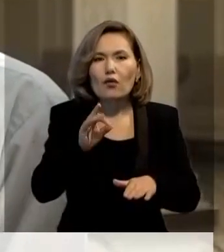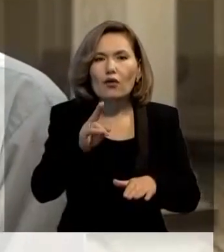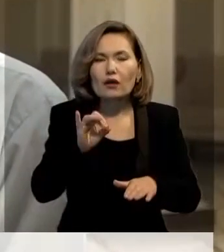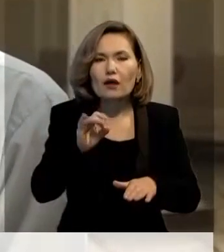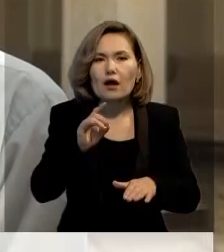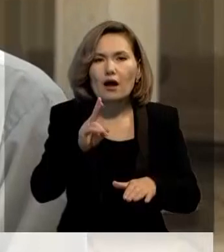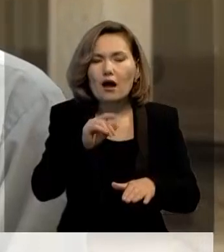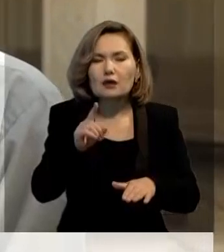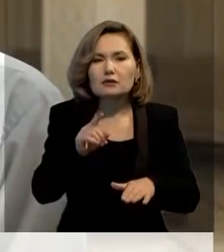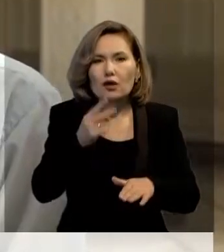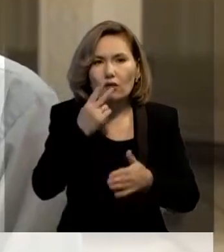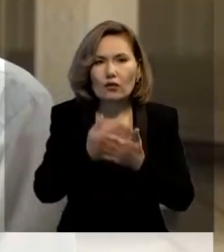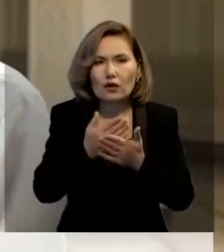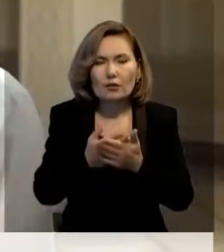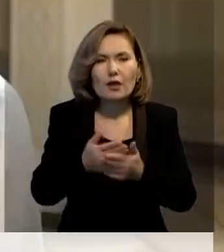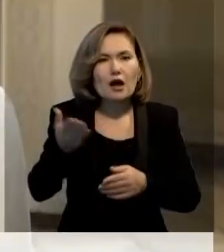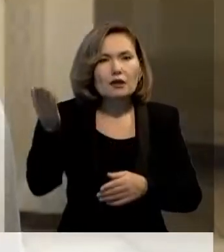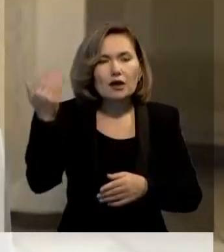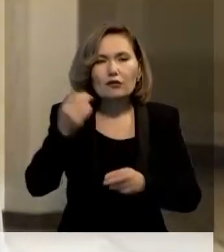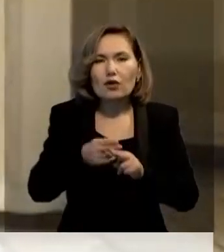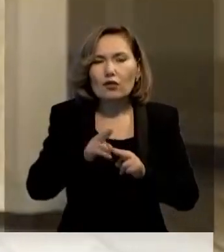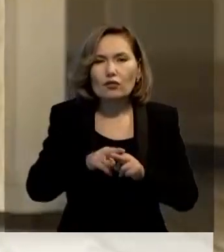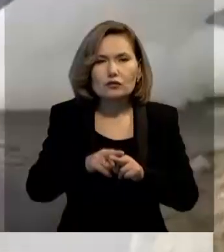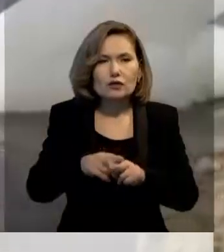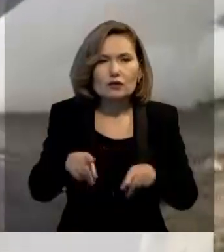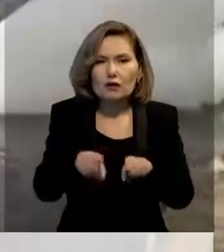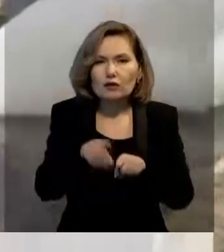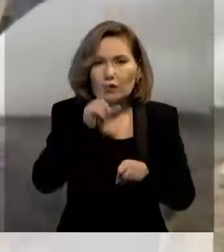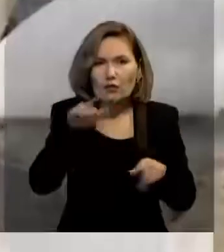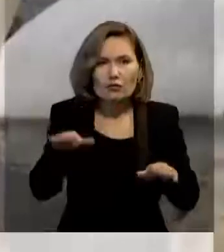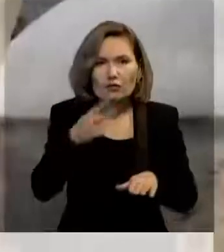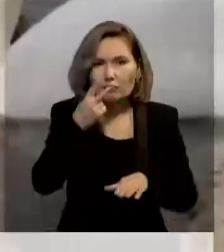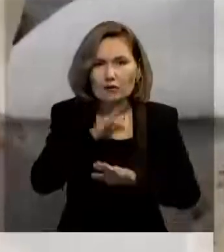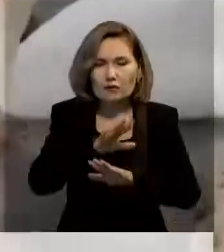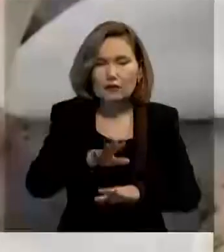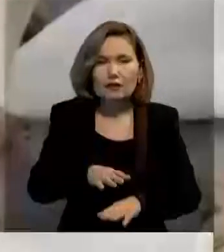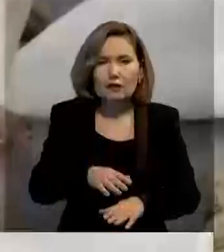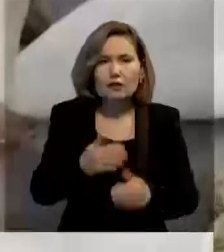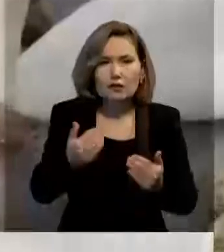эч кандай мына ғылыми әдебиетте көрген жок эдик.